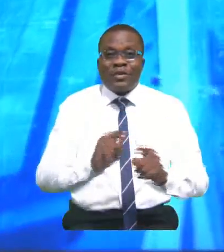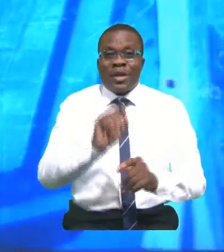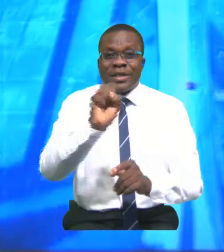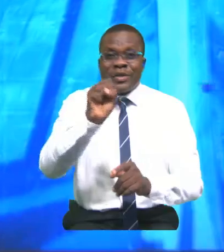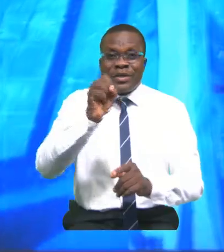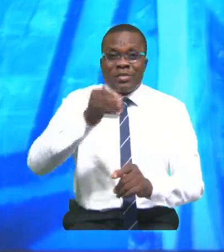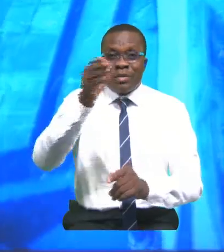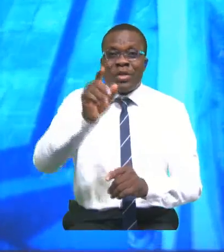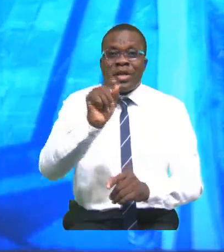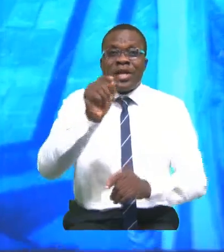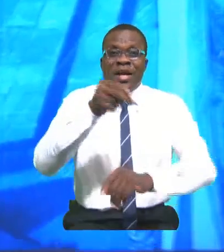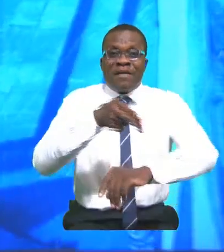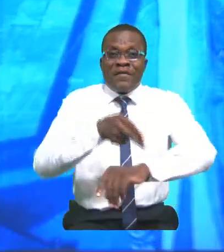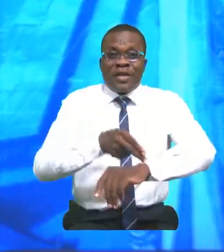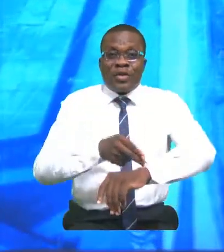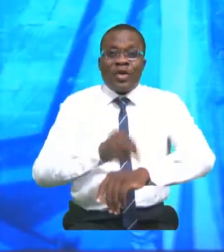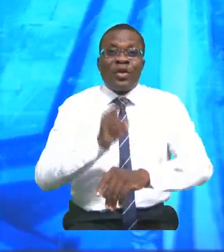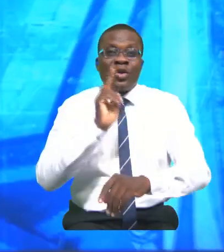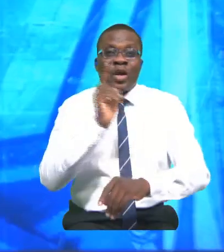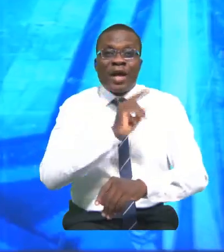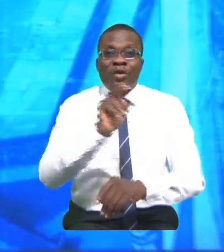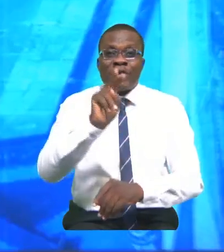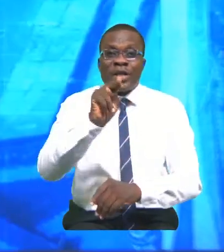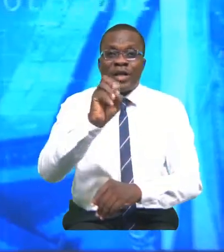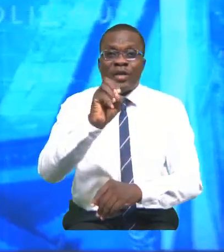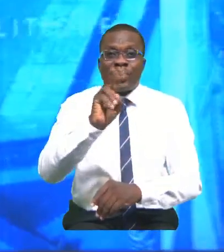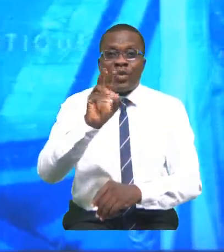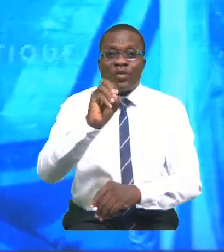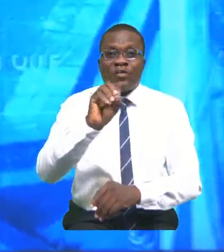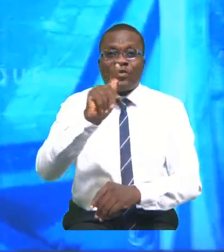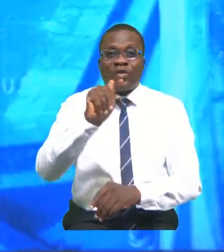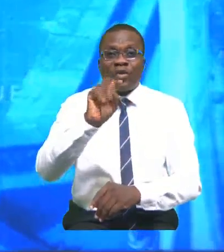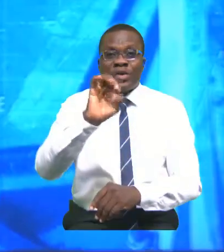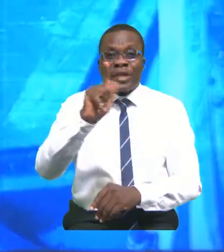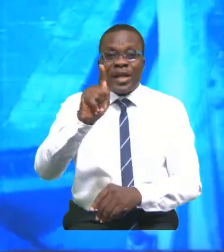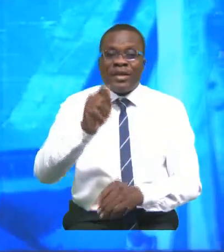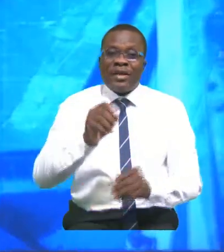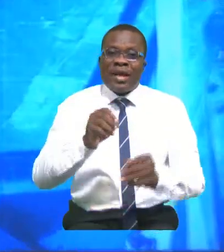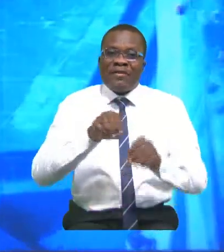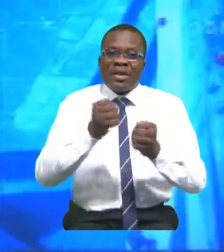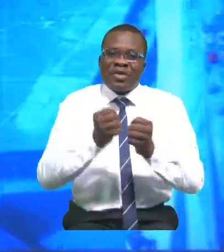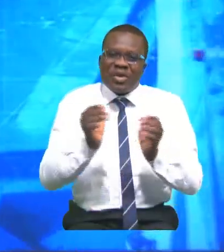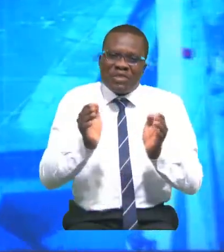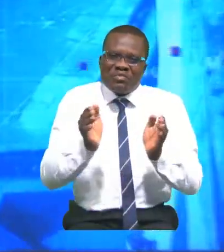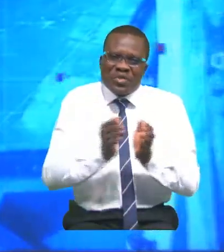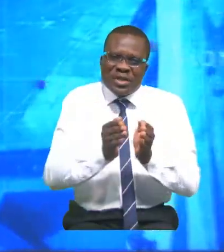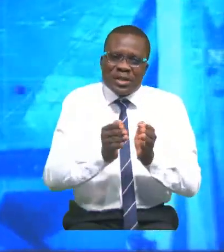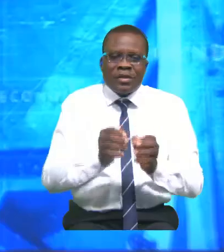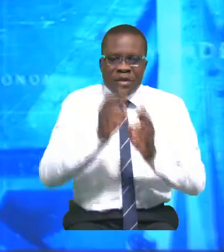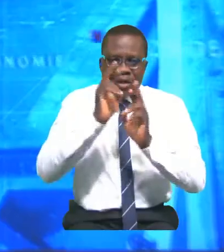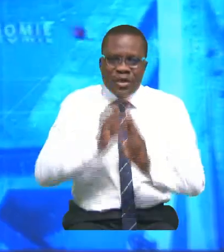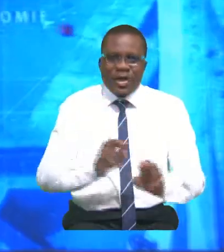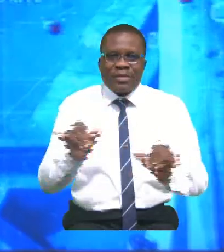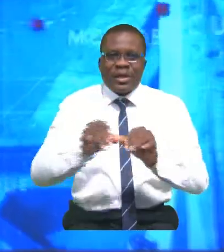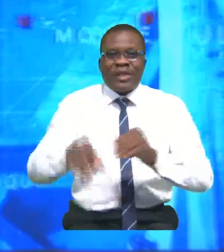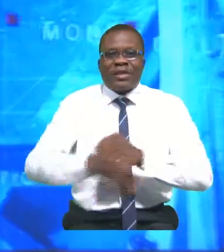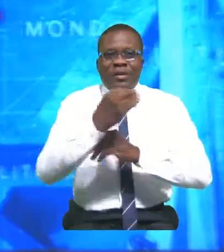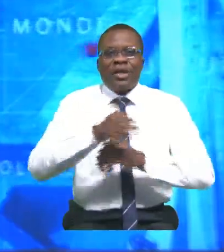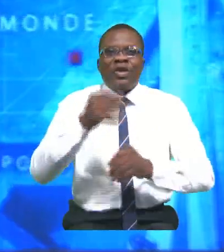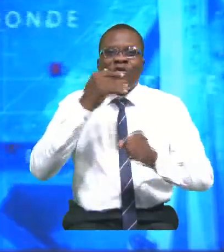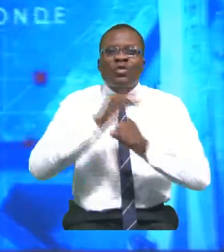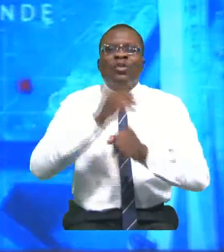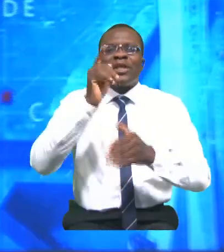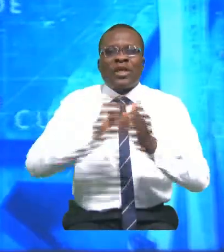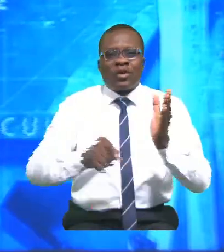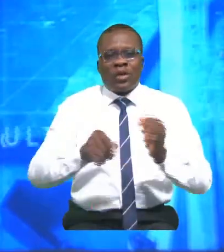20h au N hôtel avec un public réduit et le respect des gestes barrières qu'est-ce que vous promettez à vos fans je pense